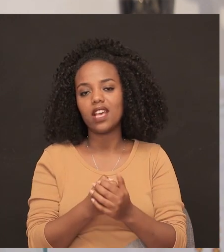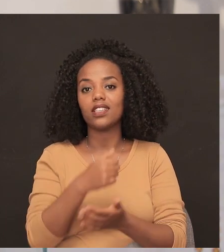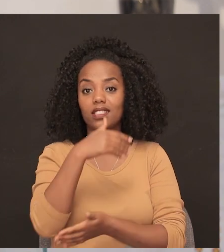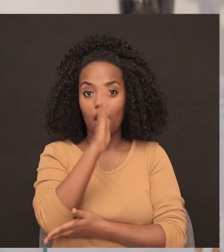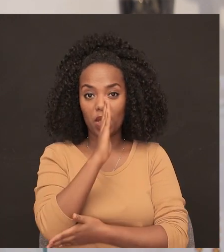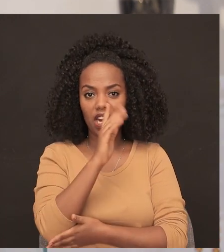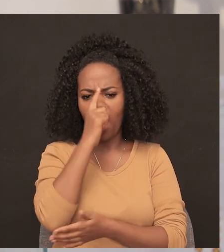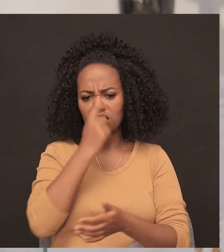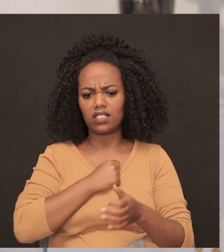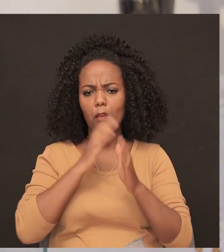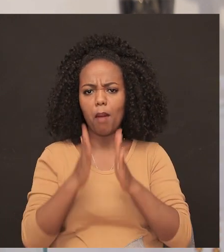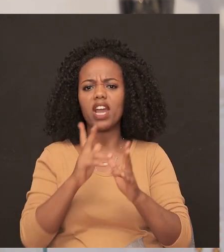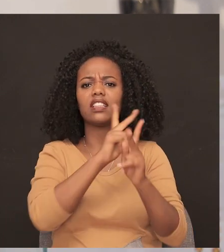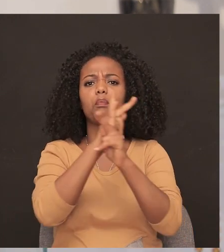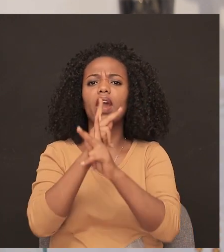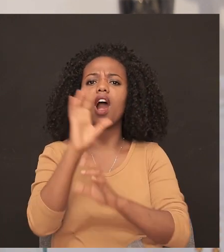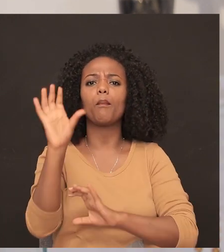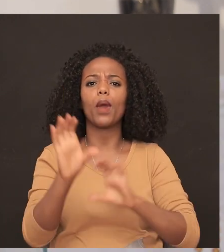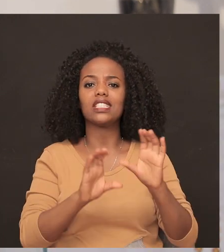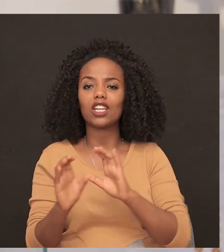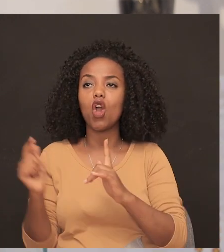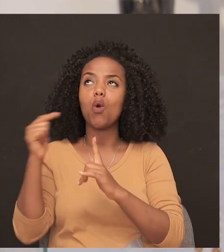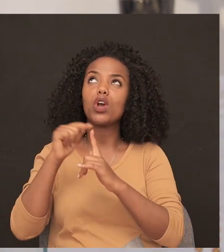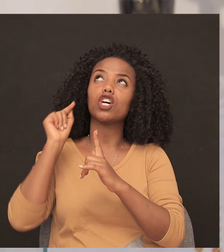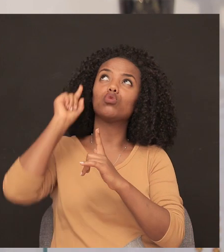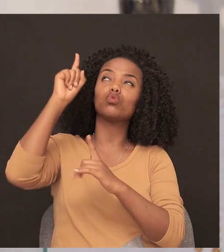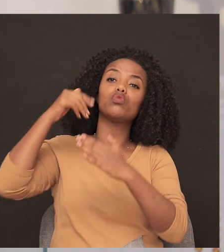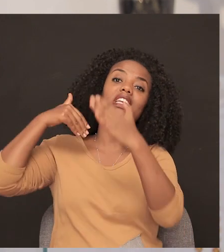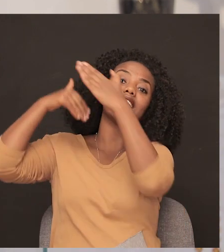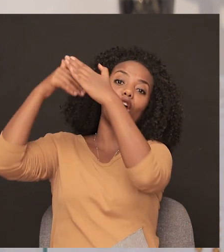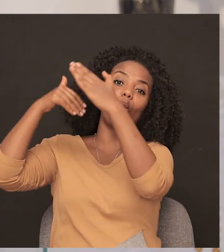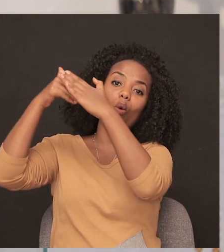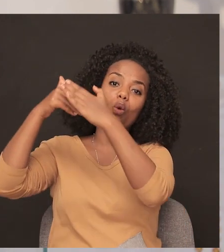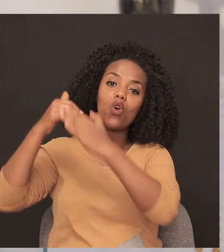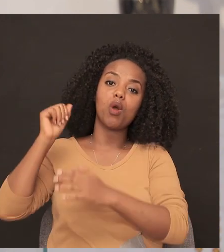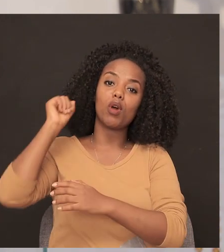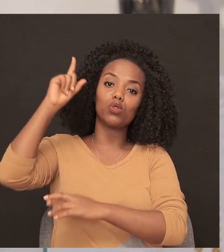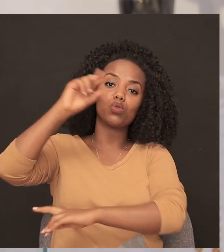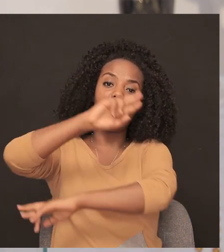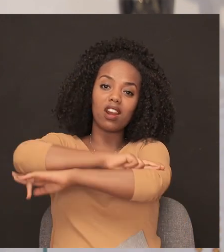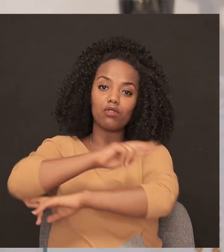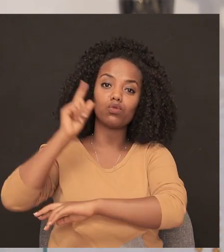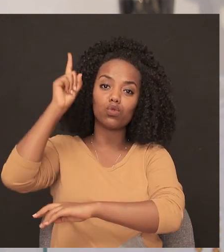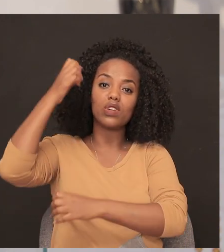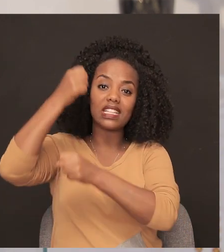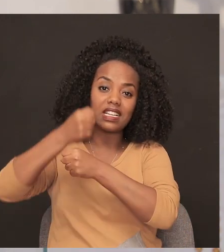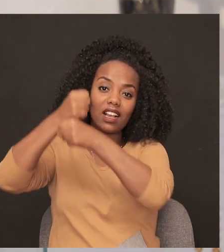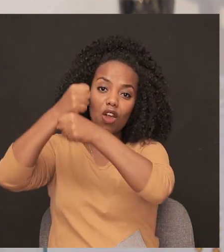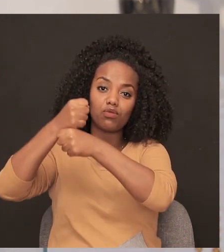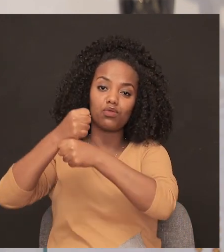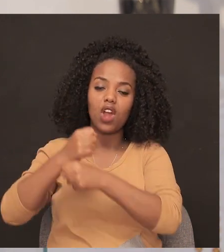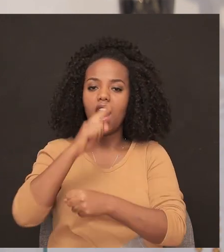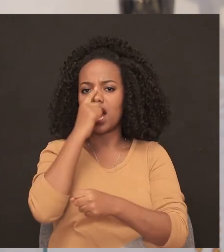እግዚአብሔር አስተማማኝ ጥበቃ የሚያደርግ ወደ እርሱ ለተጠጉ በእሱ ላረፉ እሱ ለተደገፉ